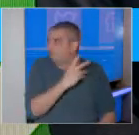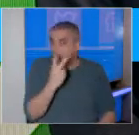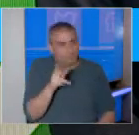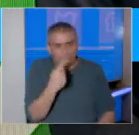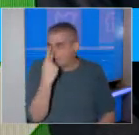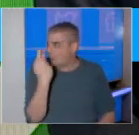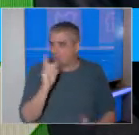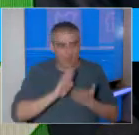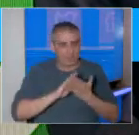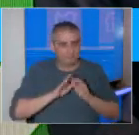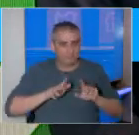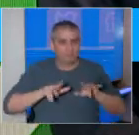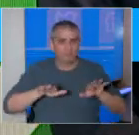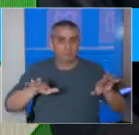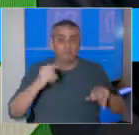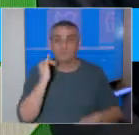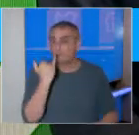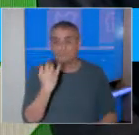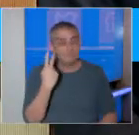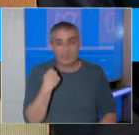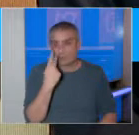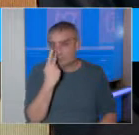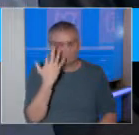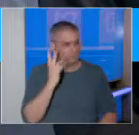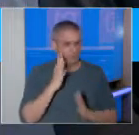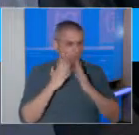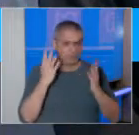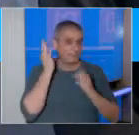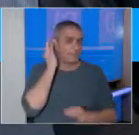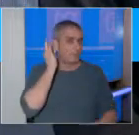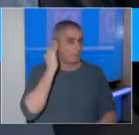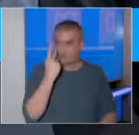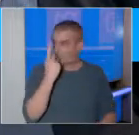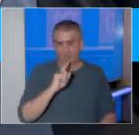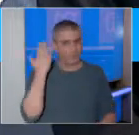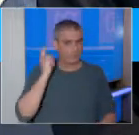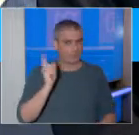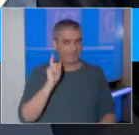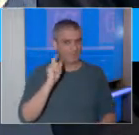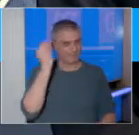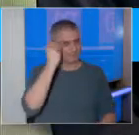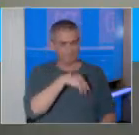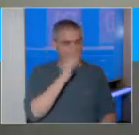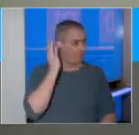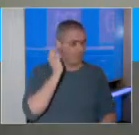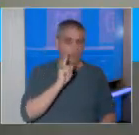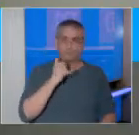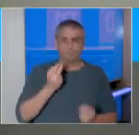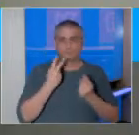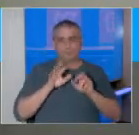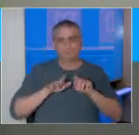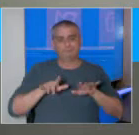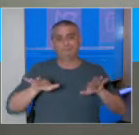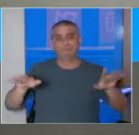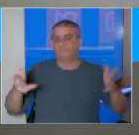דברים כאלה, לא בקצב הזה, בעיקר אנחנו רואים את זה, אגב, הם מספרים מאוד גדולים אצל הבנות, לא ראינו את זה בעבר בסמינרים, בבתי הספר לבנות, אנחנו